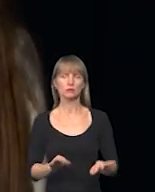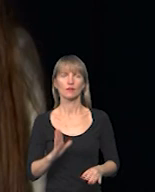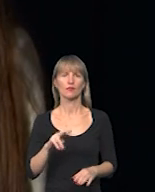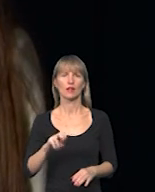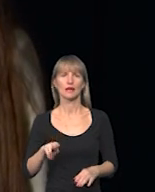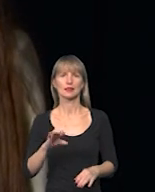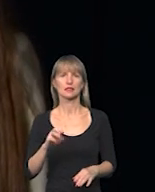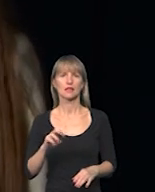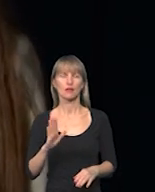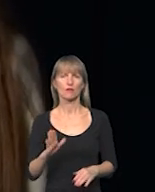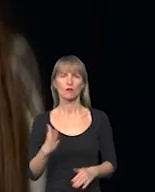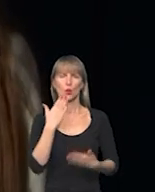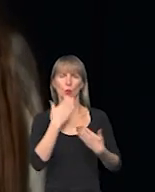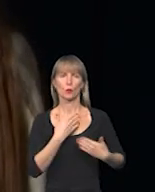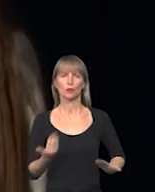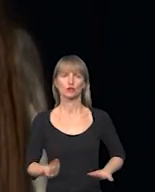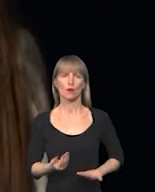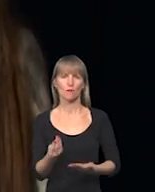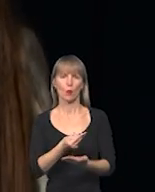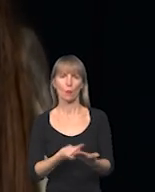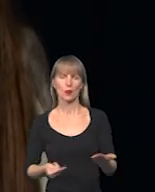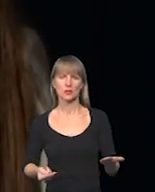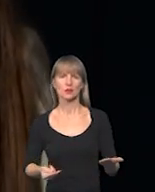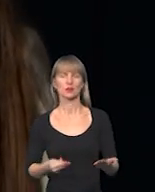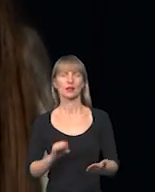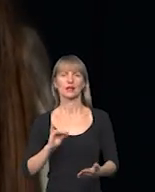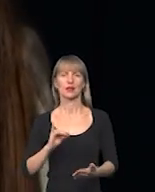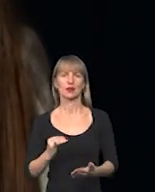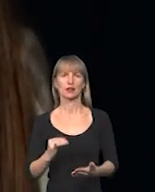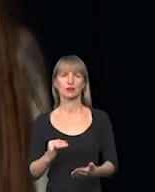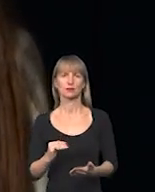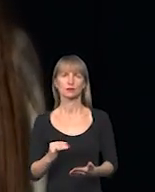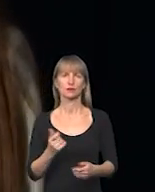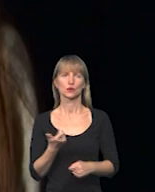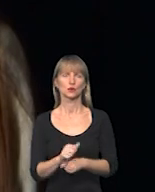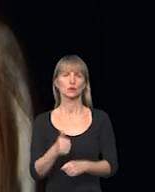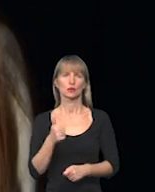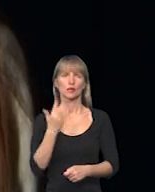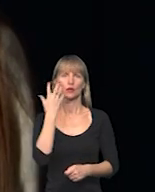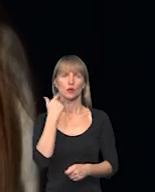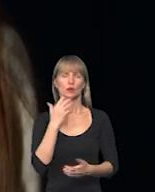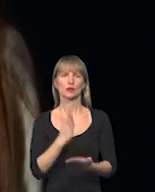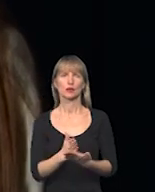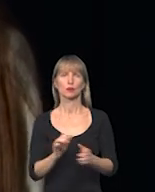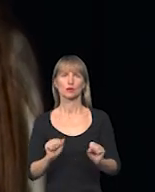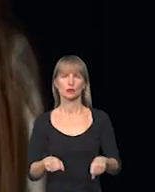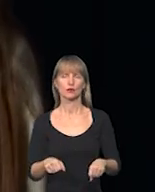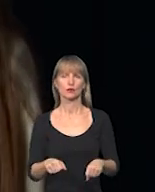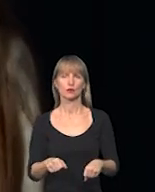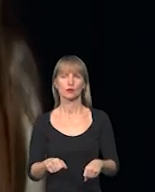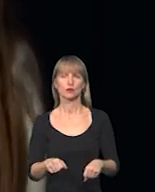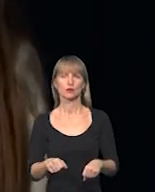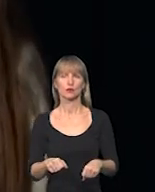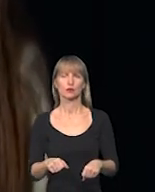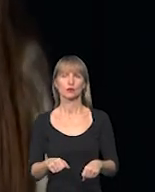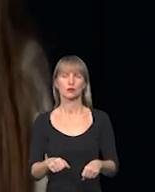Владислав любить живопис. І дуже класно, коли є можливість поєднати